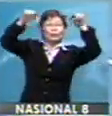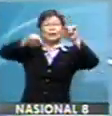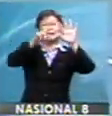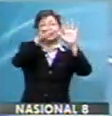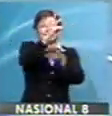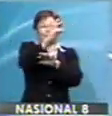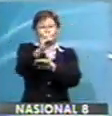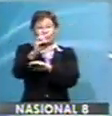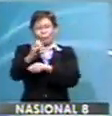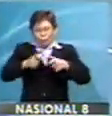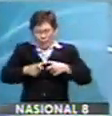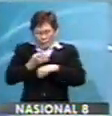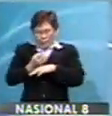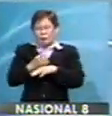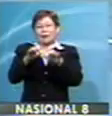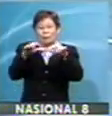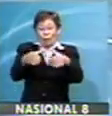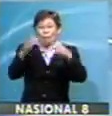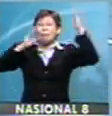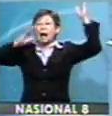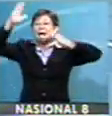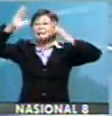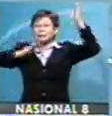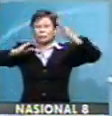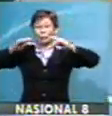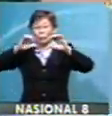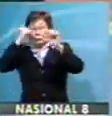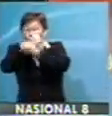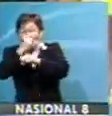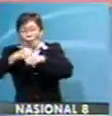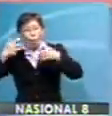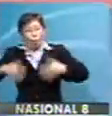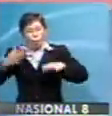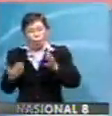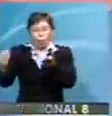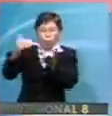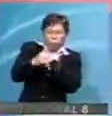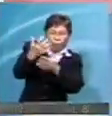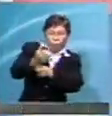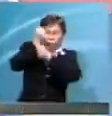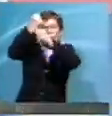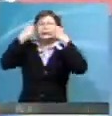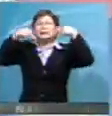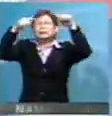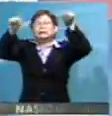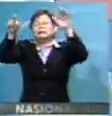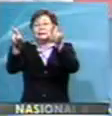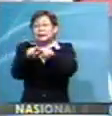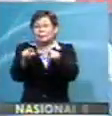pingat emas konen Aug Malaysia berdepan cabaran getir untuk ulangi pencapaian sama